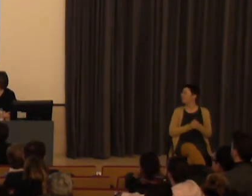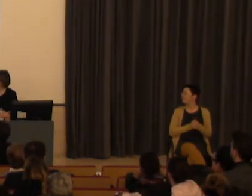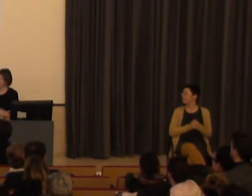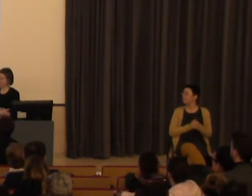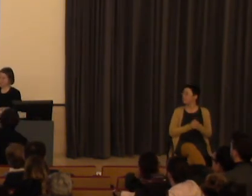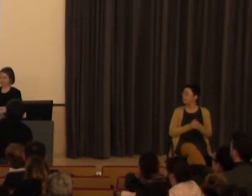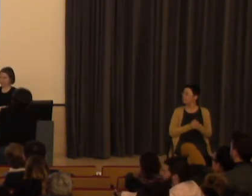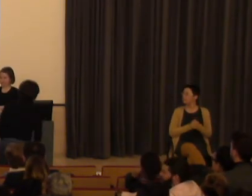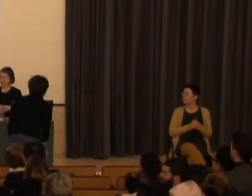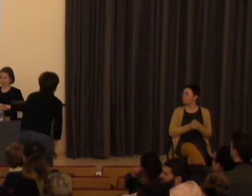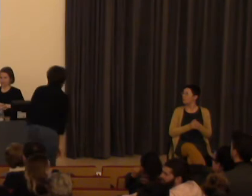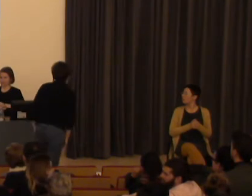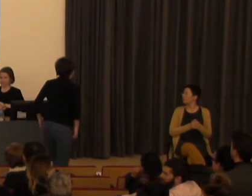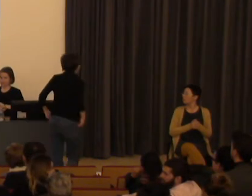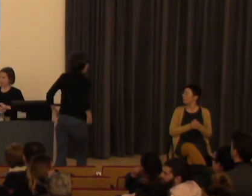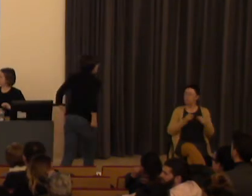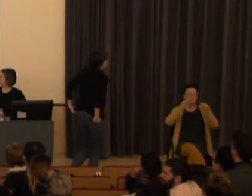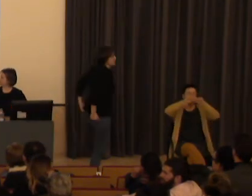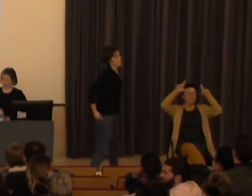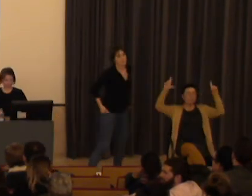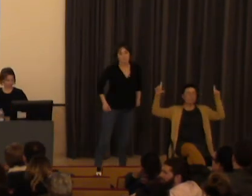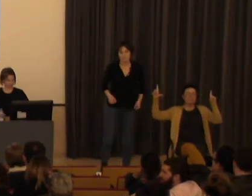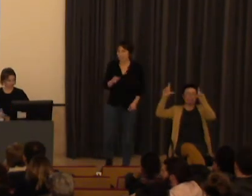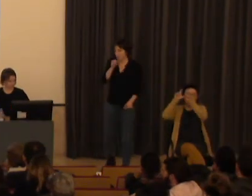Si podeu apagar, sisplau, el PowerPoint